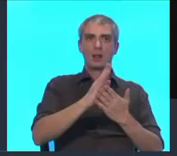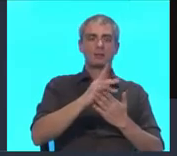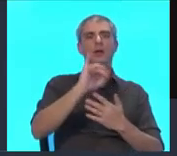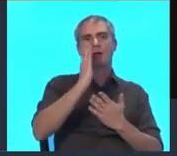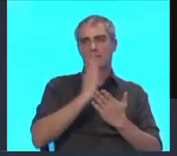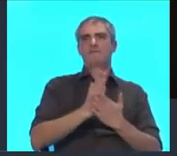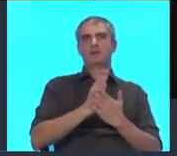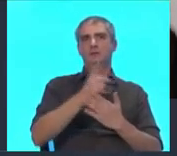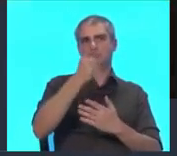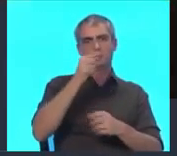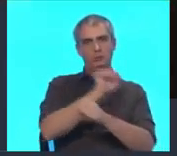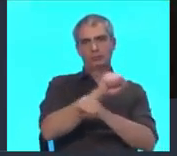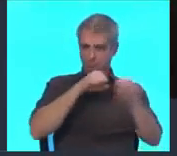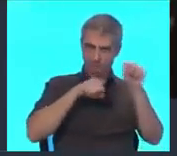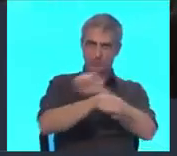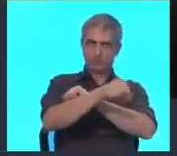הזמן שייכנס לכלא.